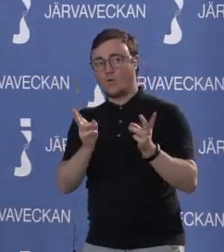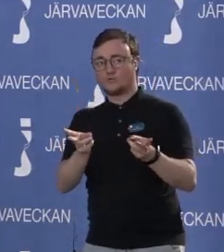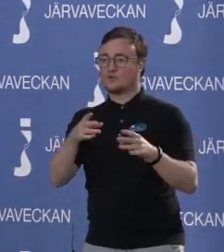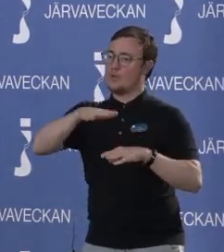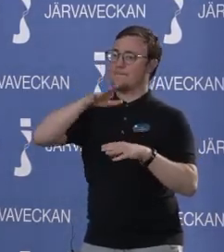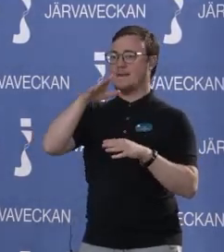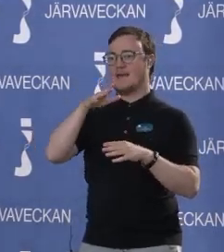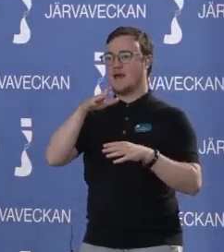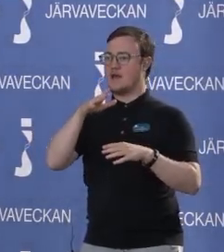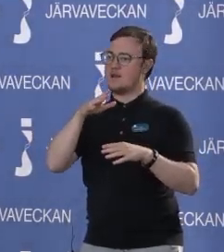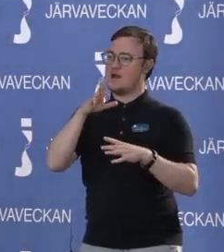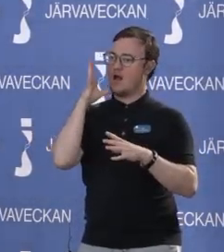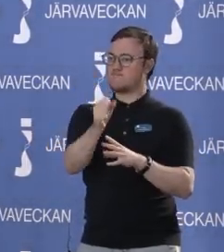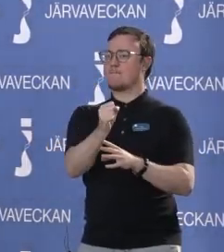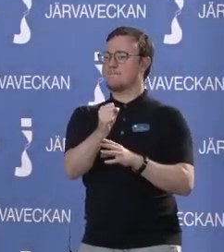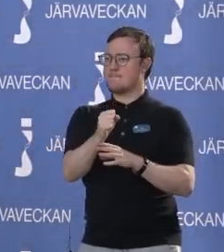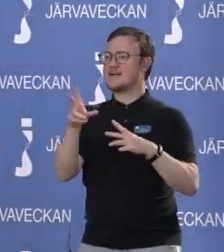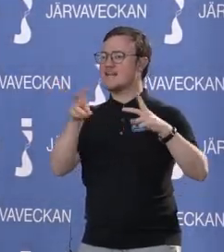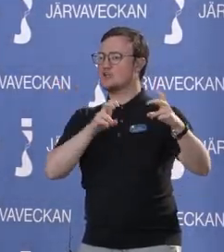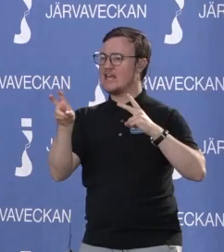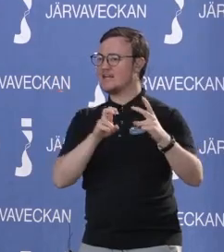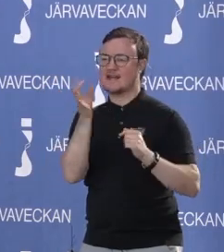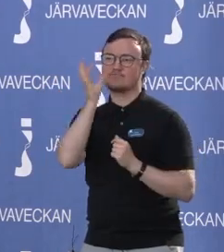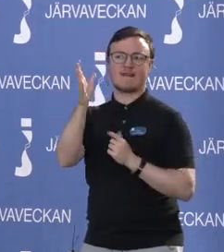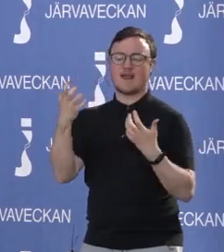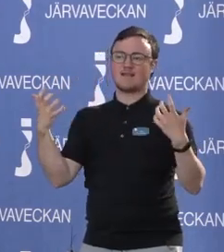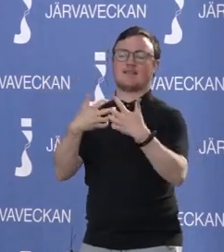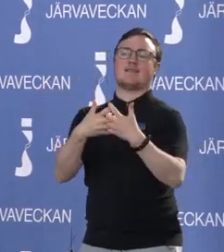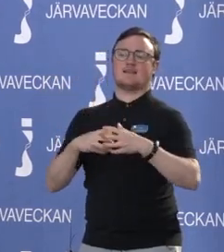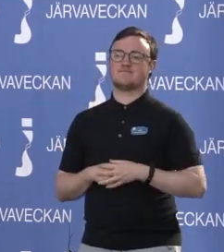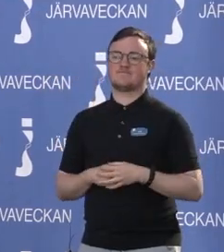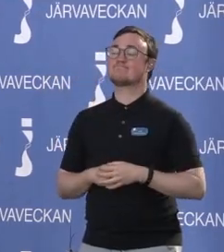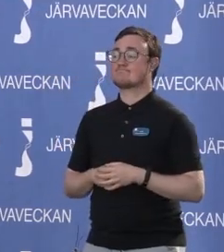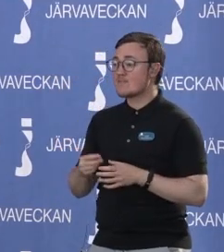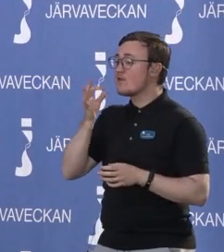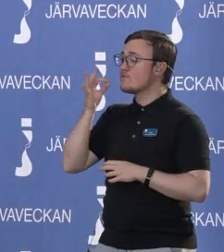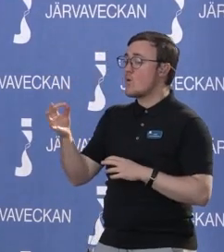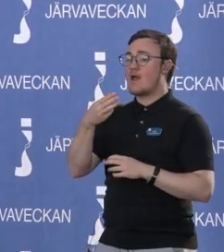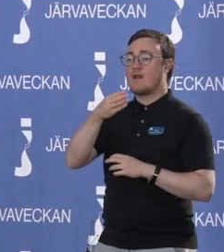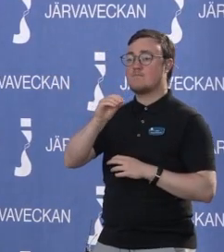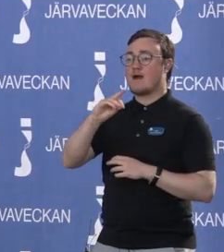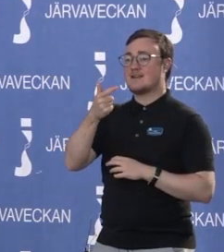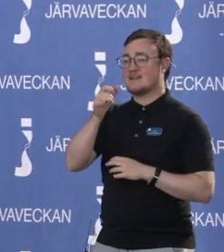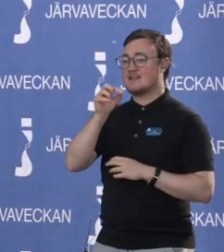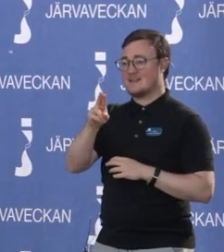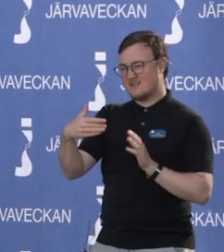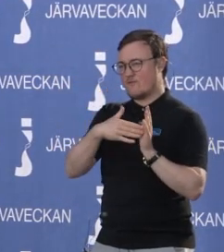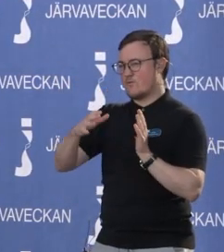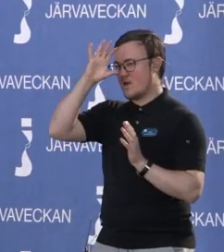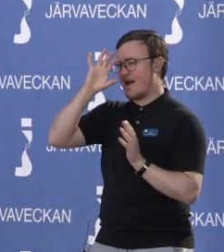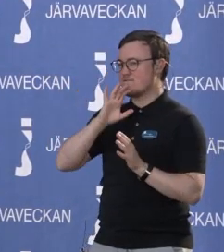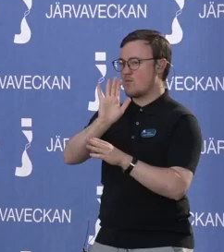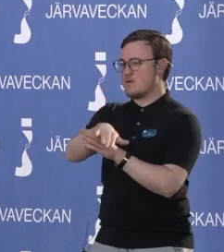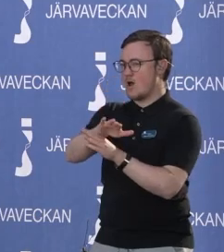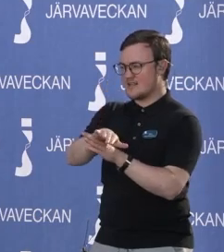träffsäkrare rekryteringar. Mm. Så det är ett exempel. Martin Schori då, Aftonbladet. Här fick vi höra att det kanske